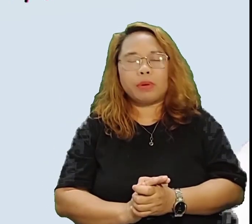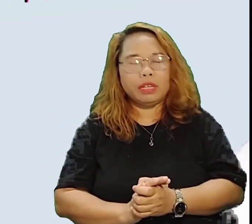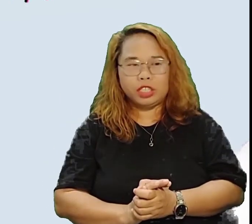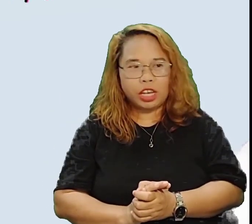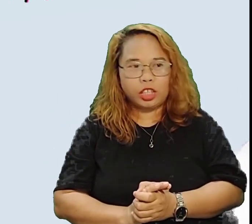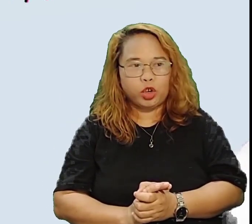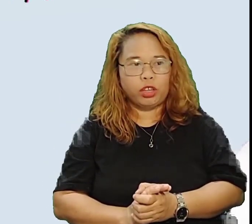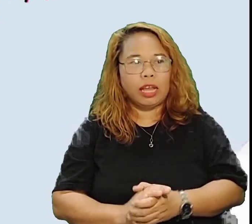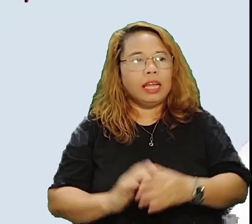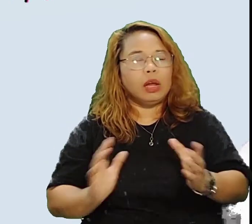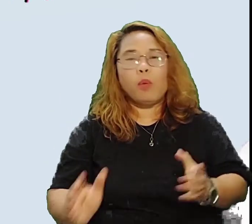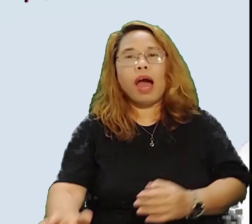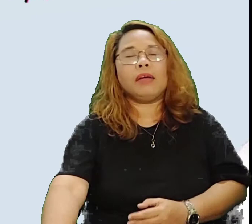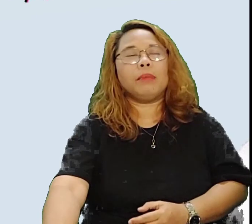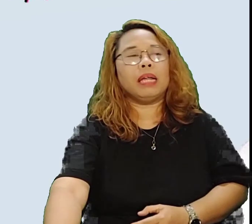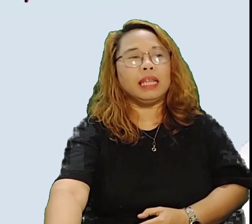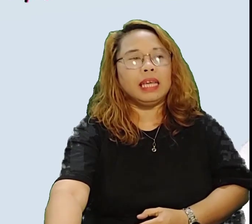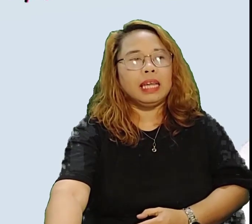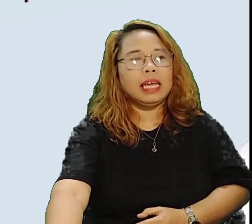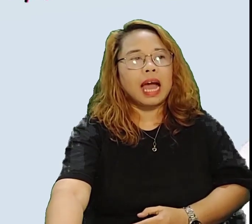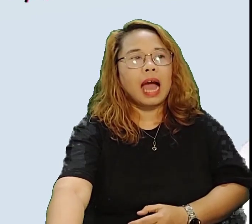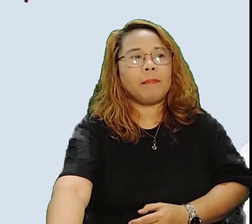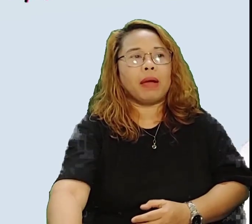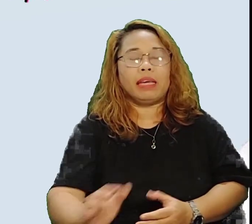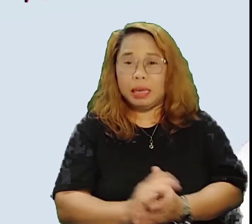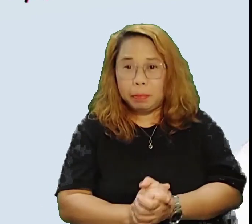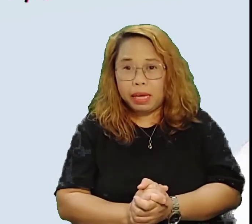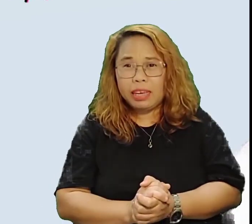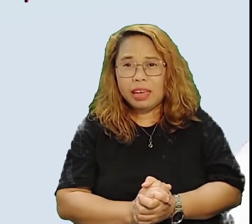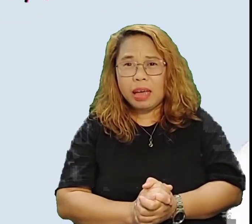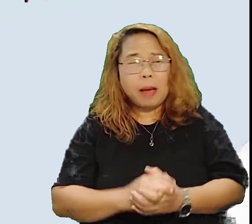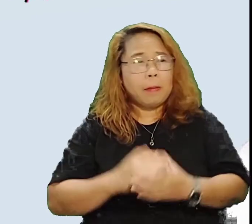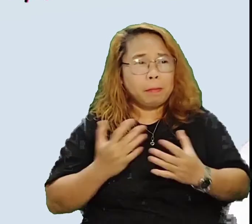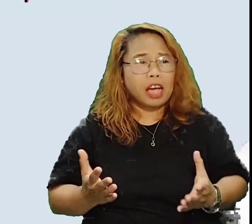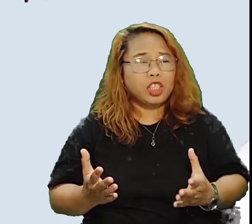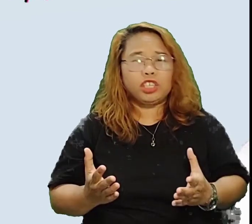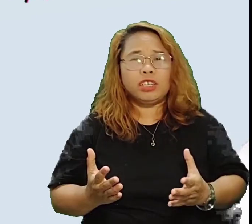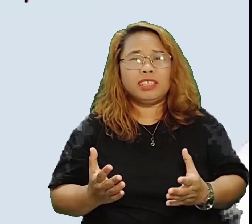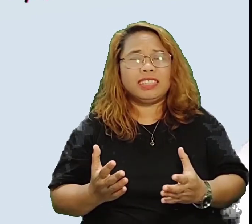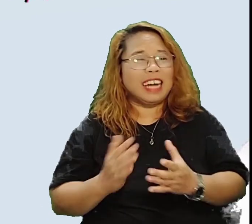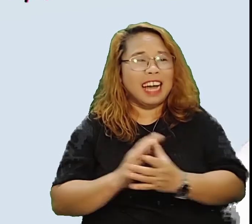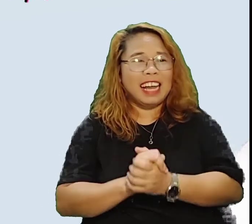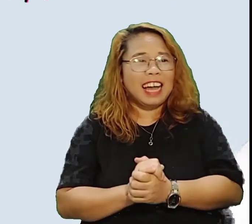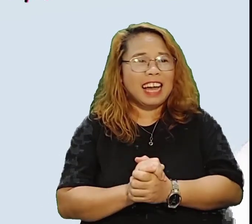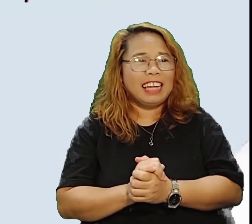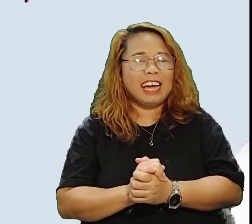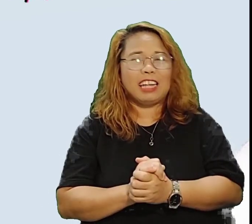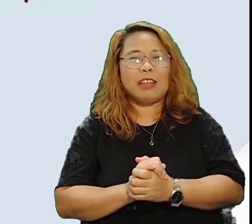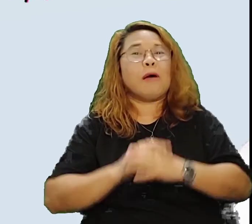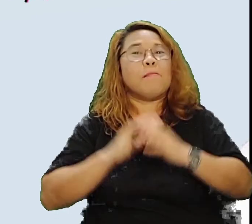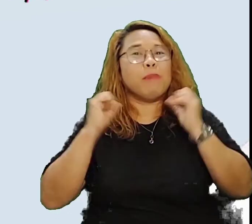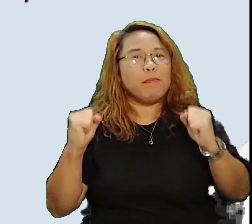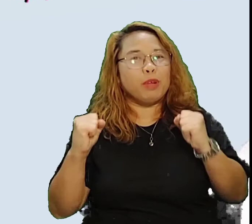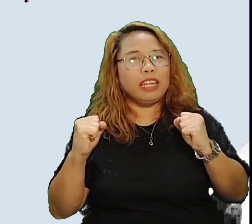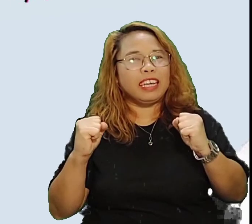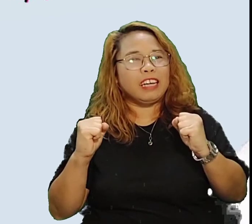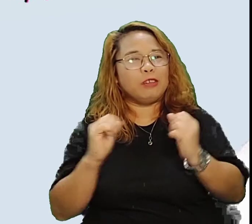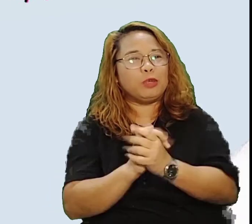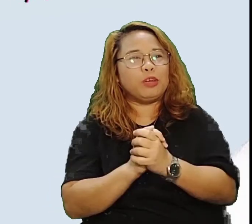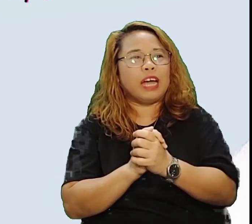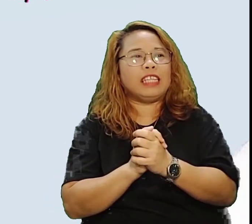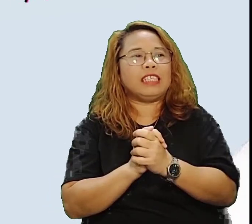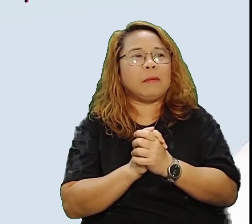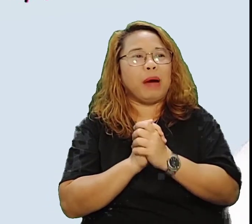Workers' Appreciation. Nawa ay manatili ang pag-ibig, passion, kagalakan at